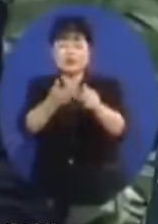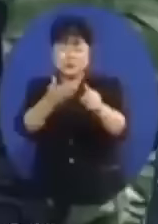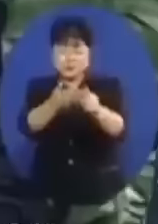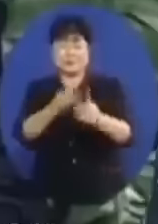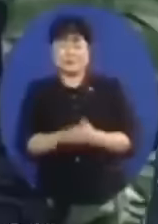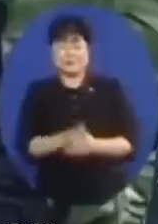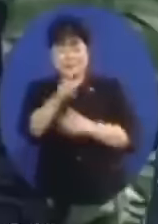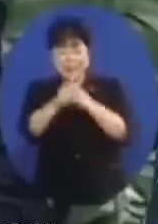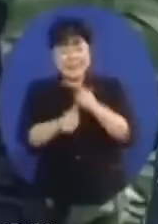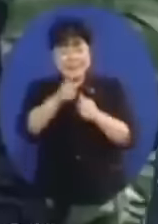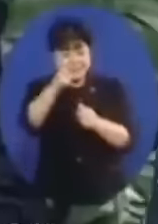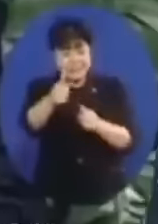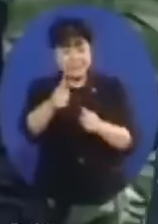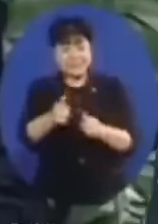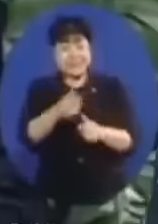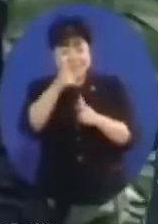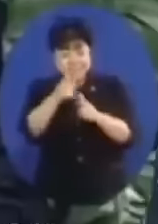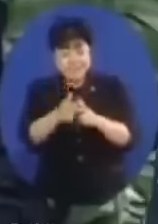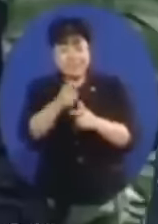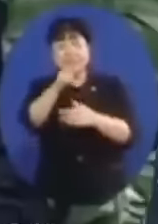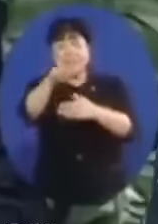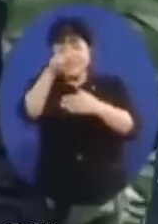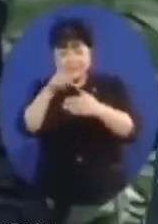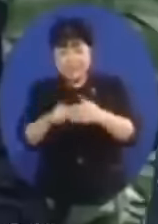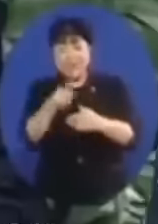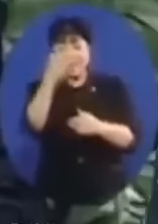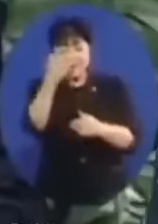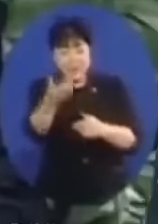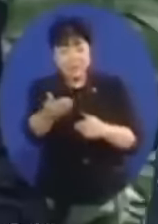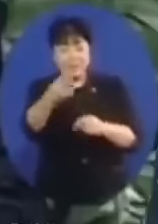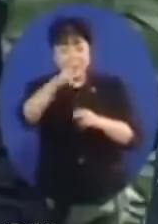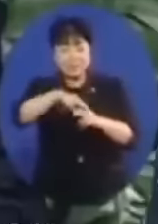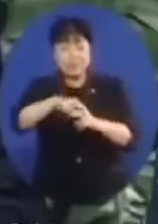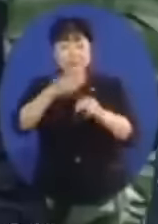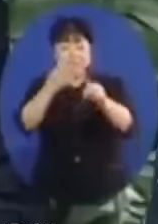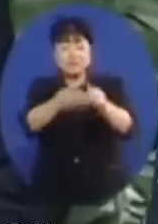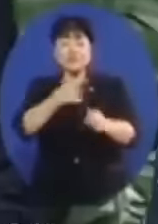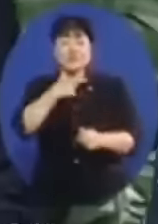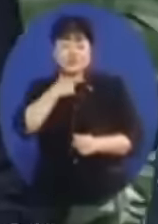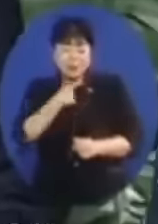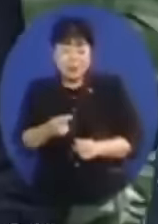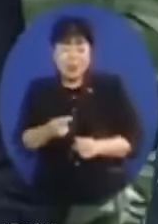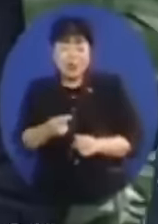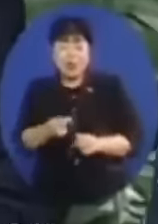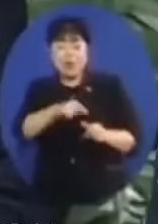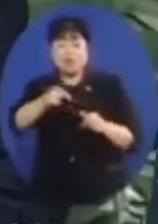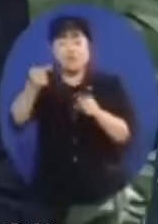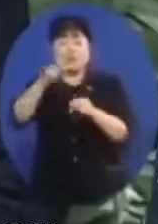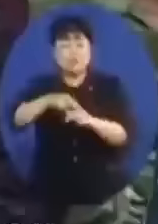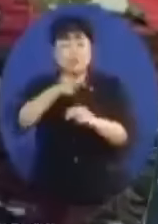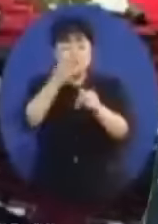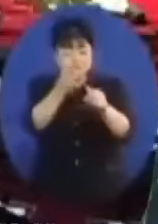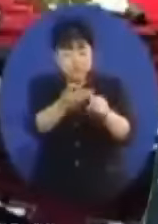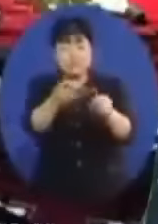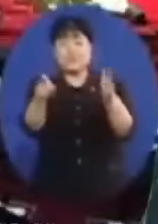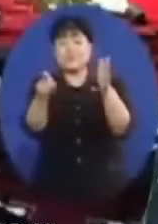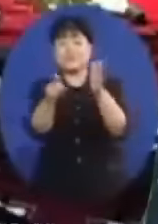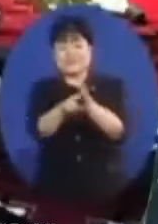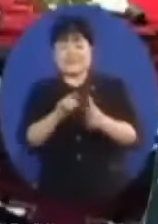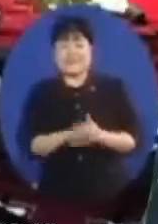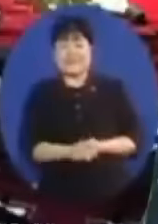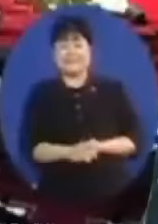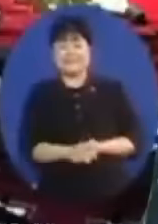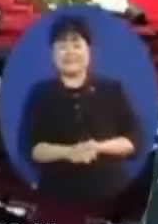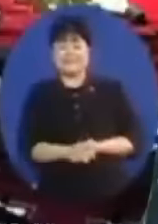것입니다. 하나님이 예수 그리스도 안에서 여러분에게 주고 싶어서 구원의 선물을 주신 것입니다.